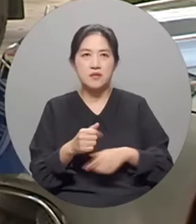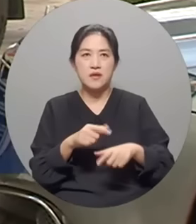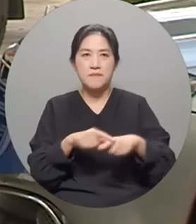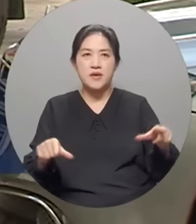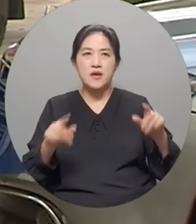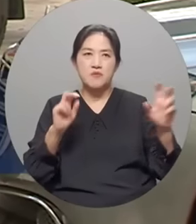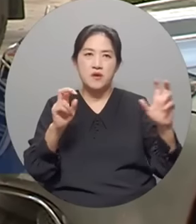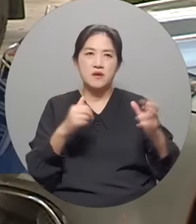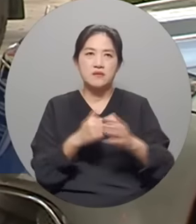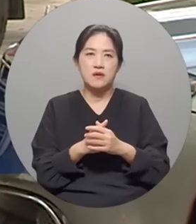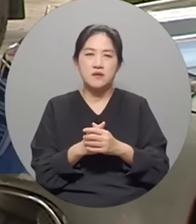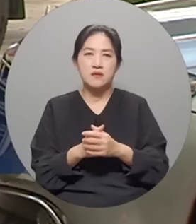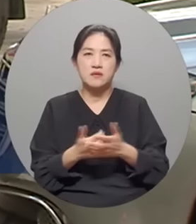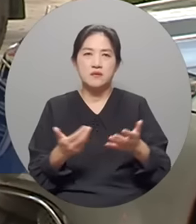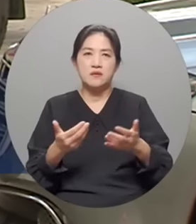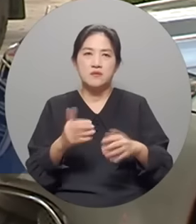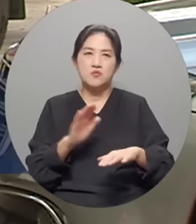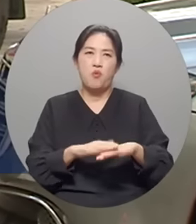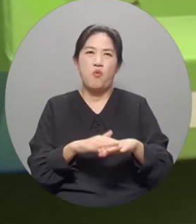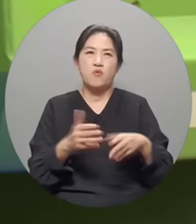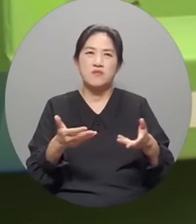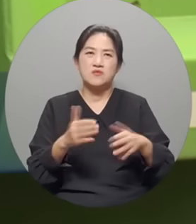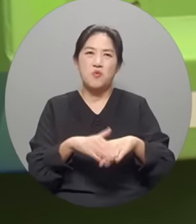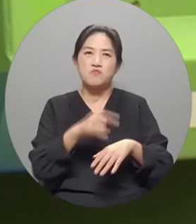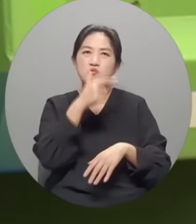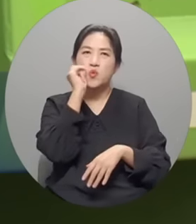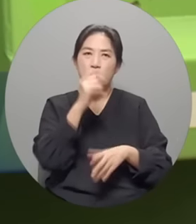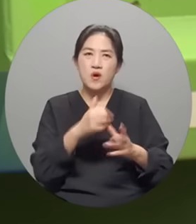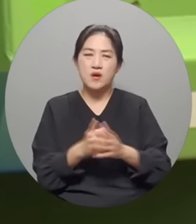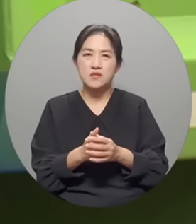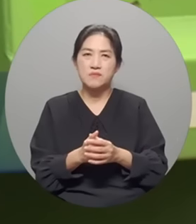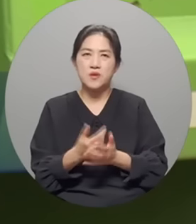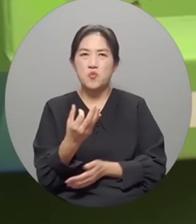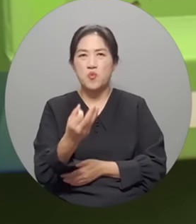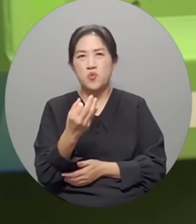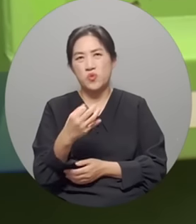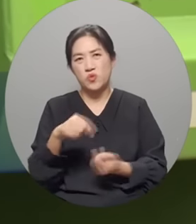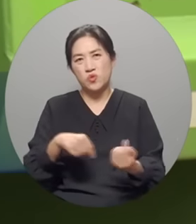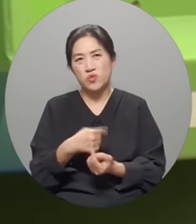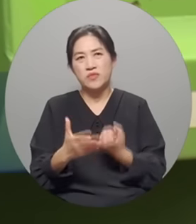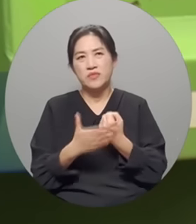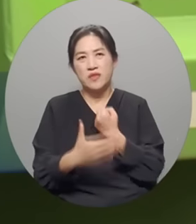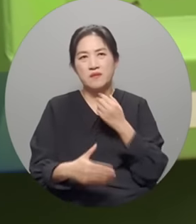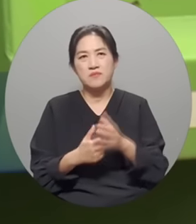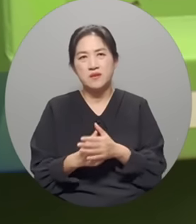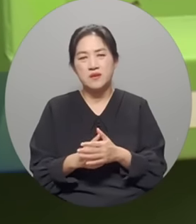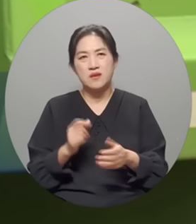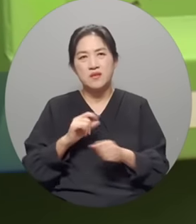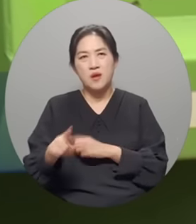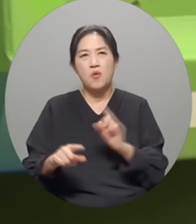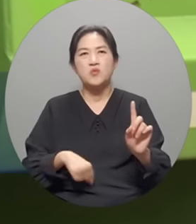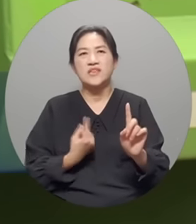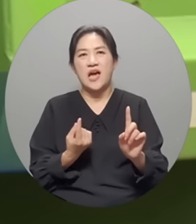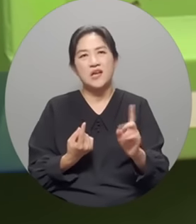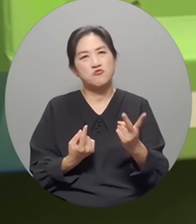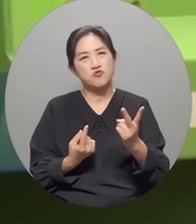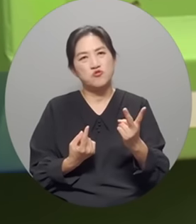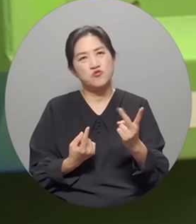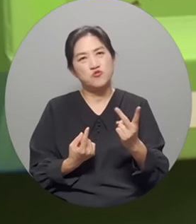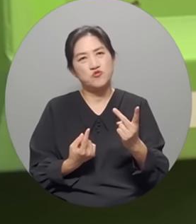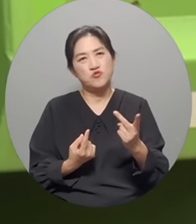업체는 왜냐하면 인원도 부족하지만은 경제적인 그런 것 때문에 대부분 한 명 아니면 두 명이